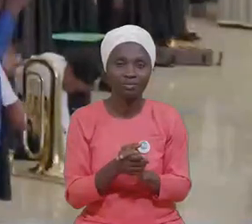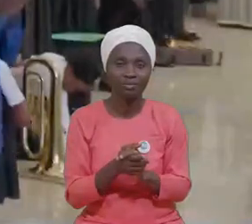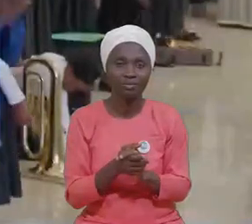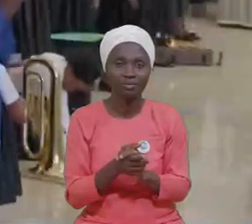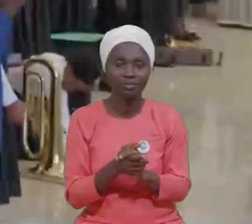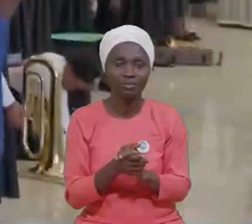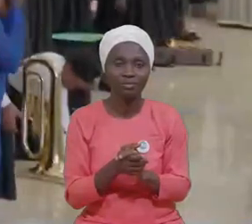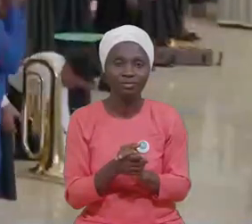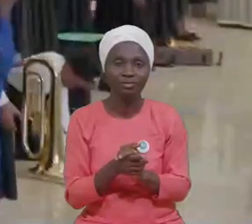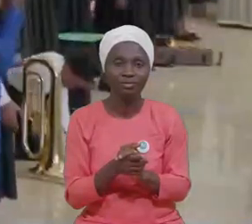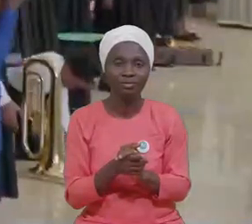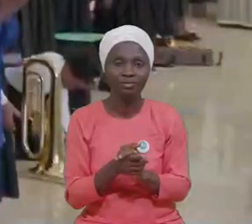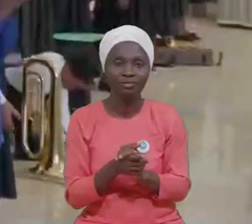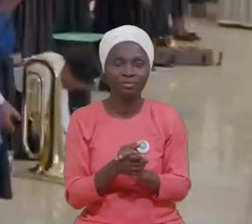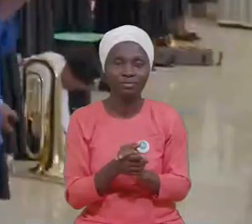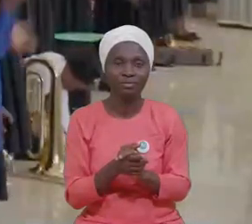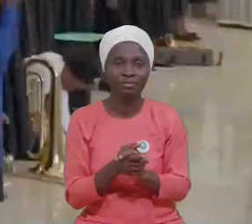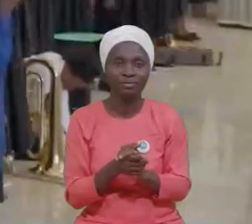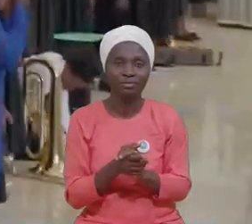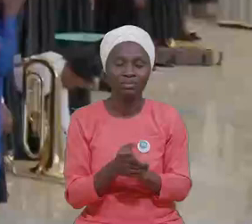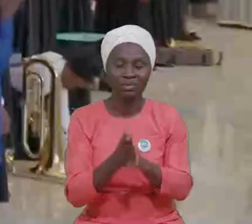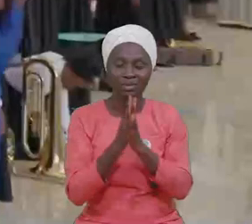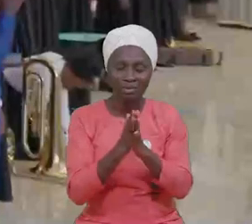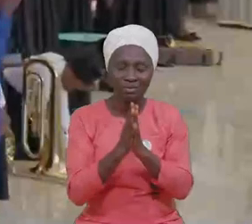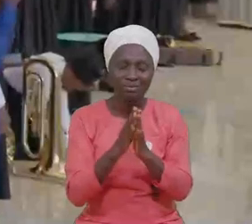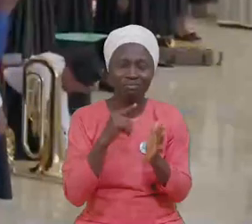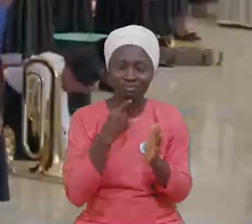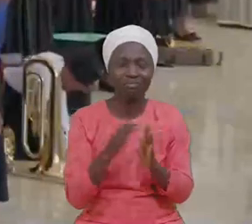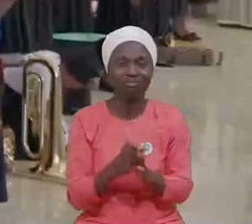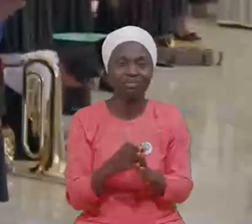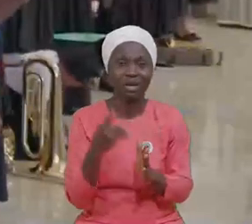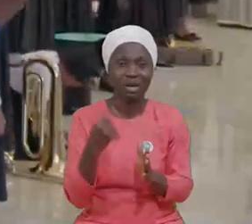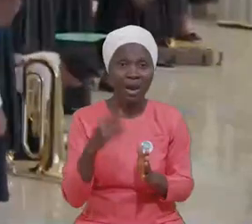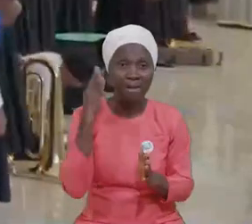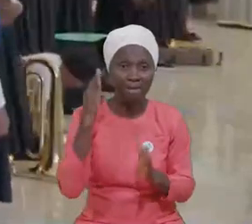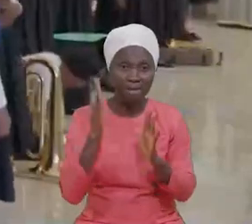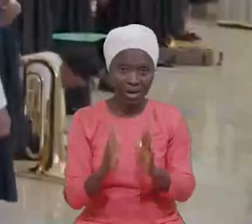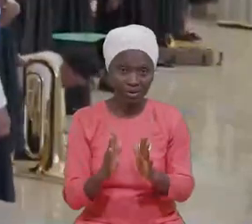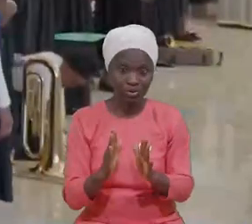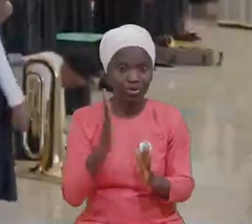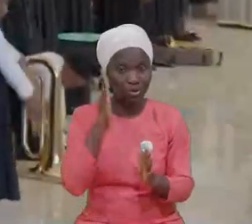Est-ce que tu pries maintenant? Le pasteur reviendra pour mettre